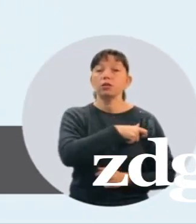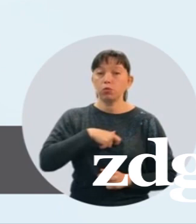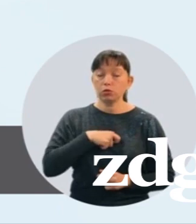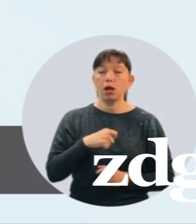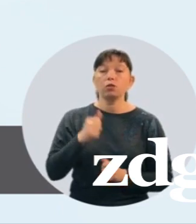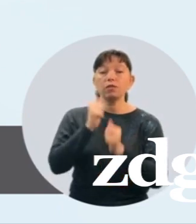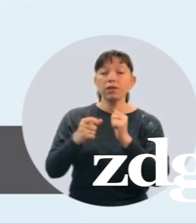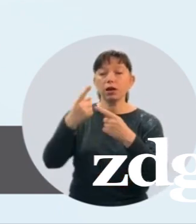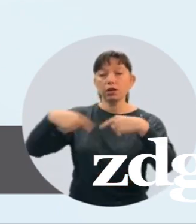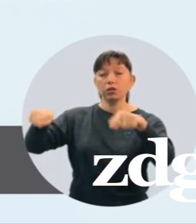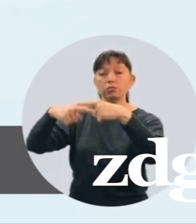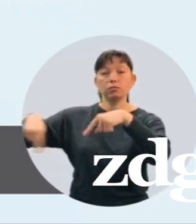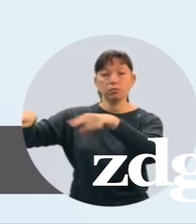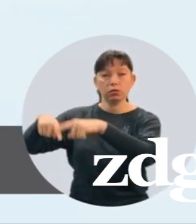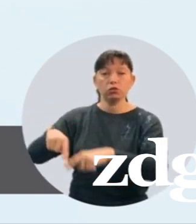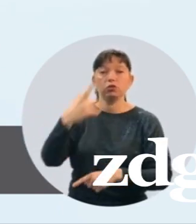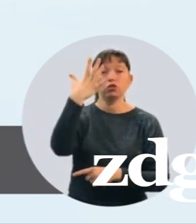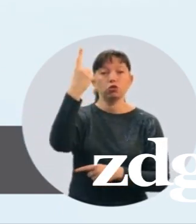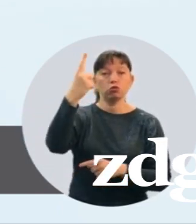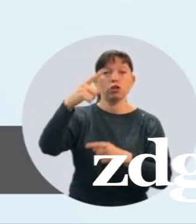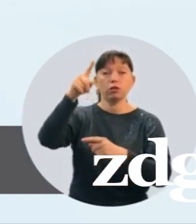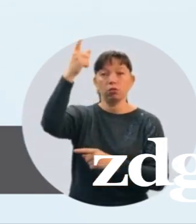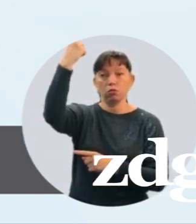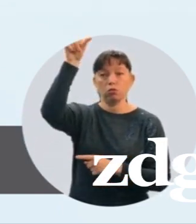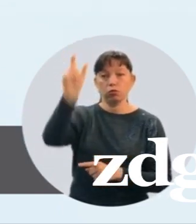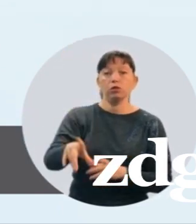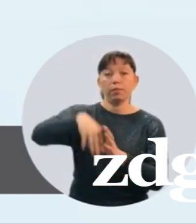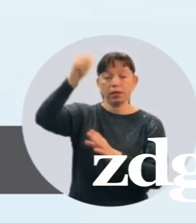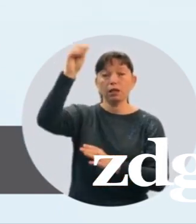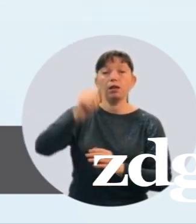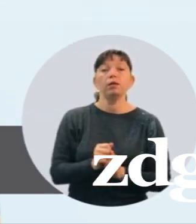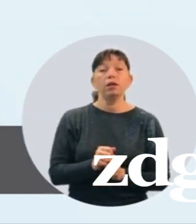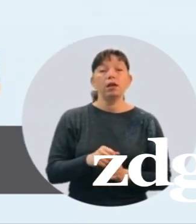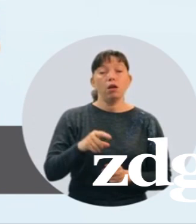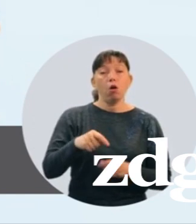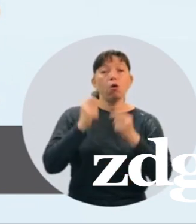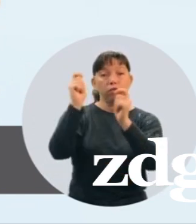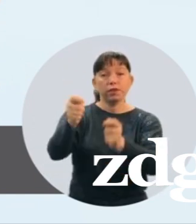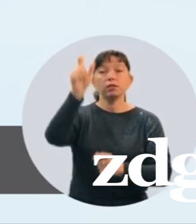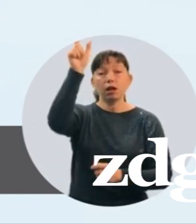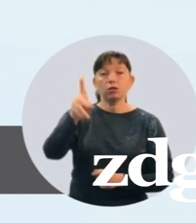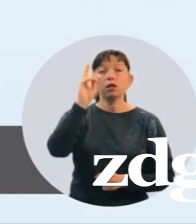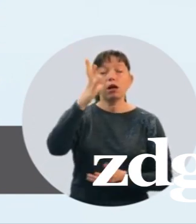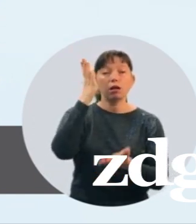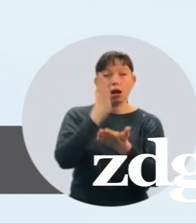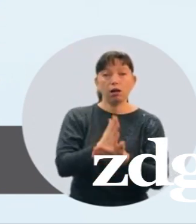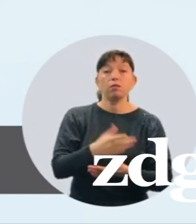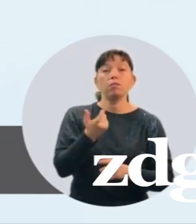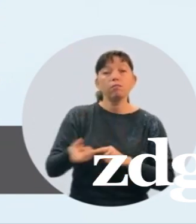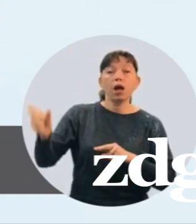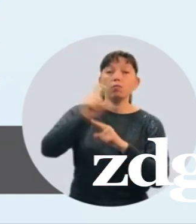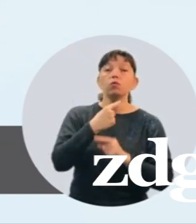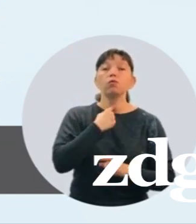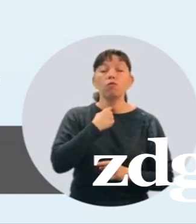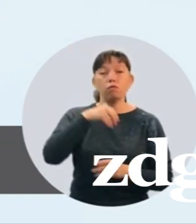deputații vor fi aleși într-un singur tur, iar scrutinul va fi validat indiferent de prezența la vot, adică chiar dacă la urne